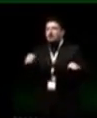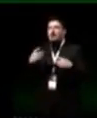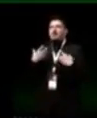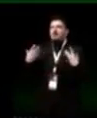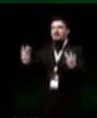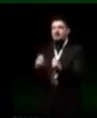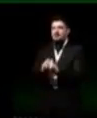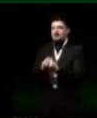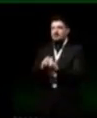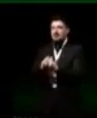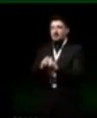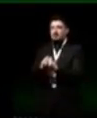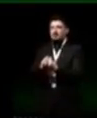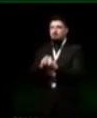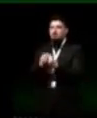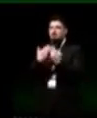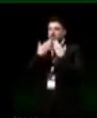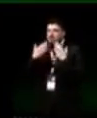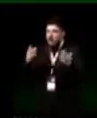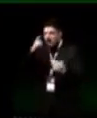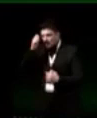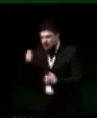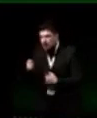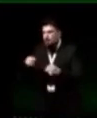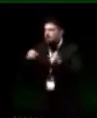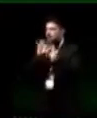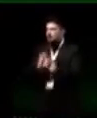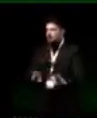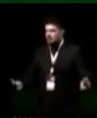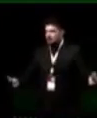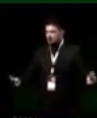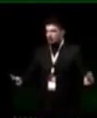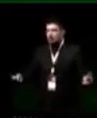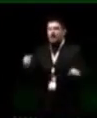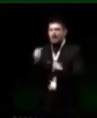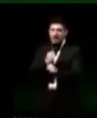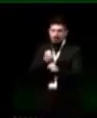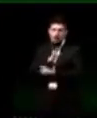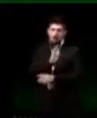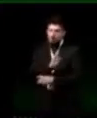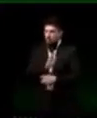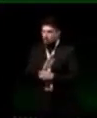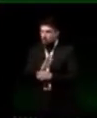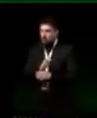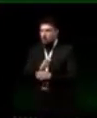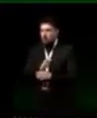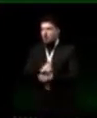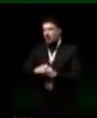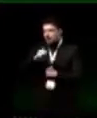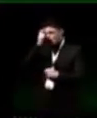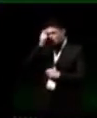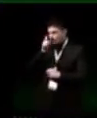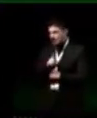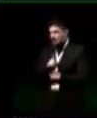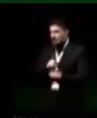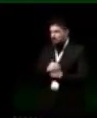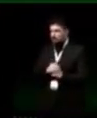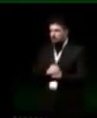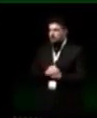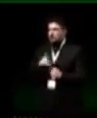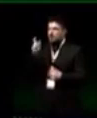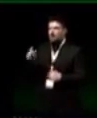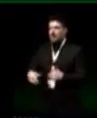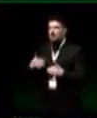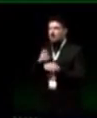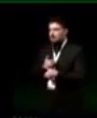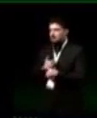una grandissima riconoscenza e stima per Paolo Gentiloni e per il lavoro che sta svolgendo alla guida del nostro paese. E